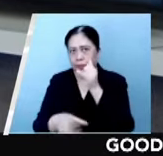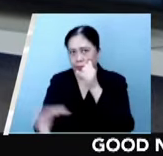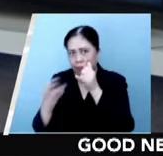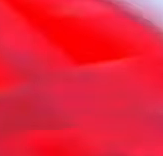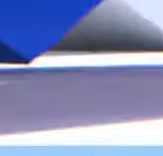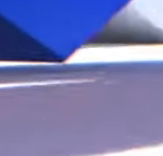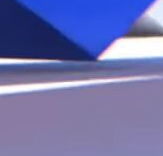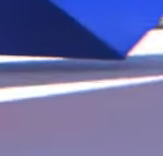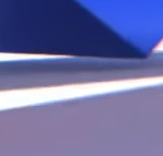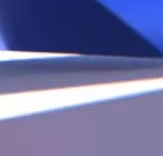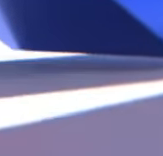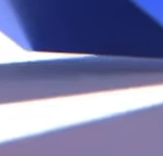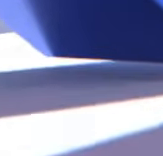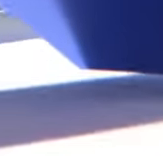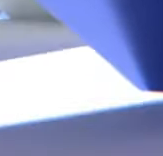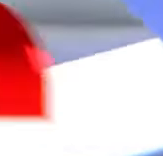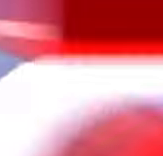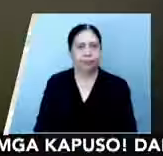ang aking pagtulong.